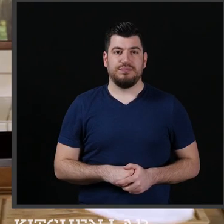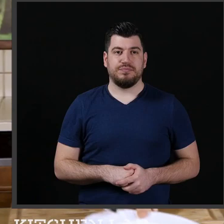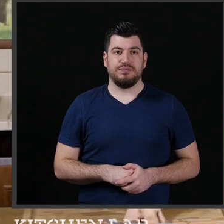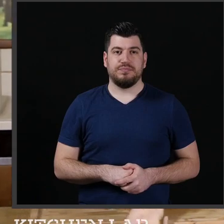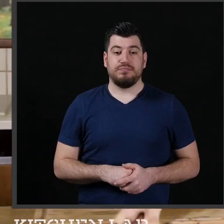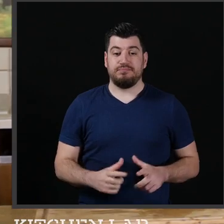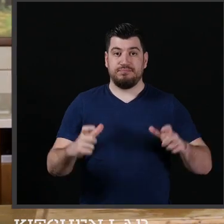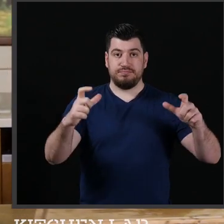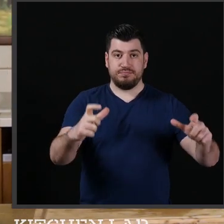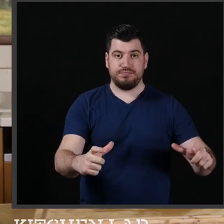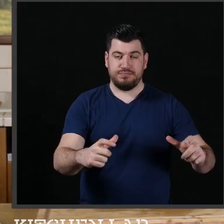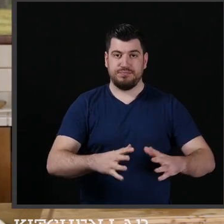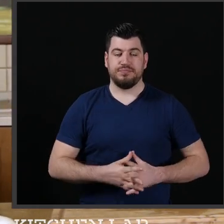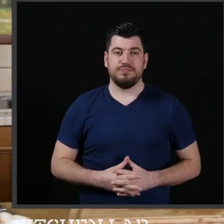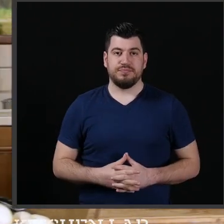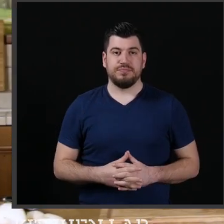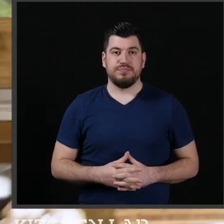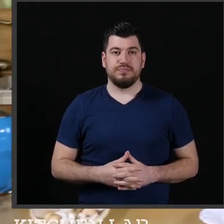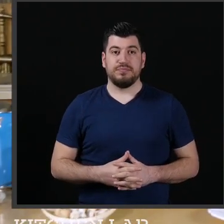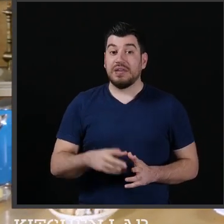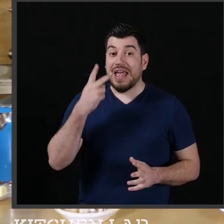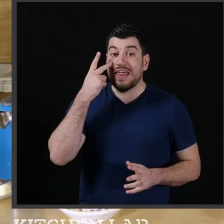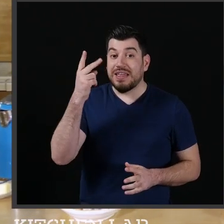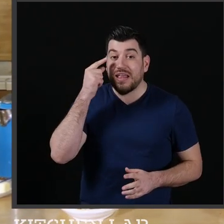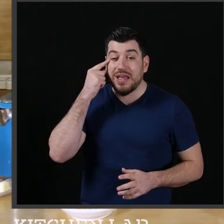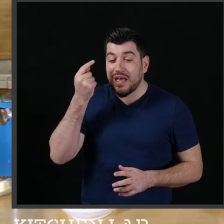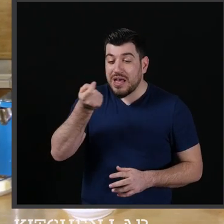Ένα πιατάκι. Κοιτάξτε εδώ το ριζότο μας.